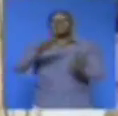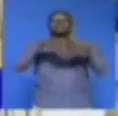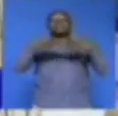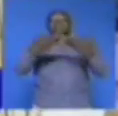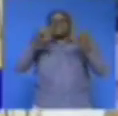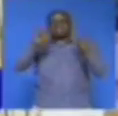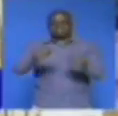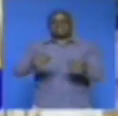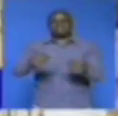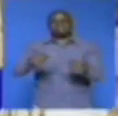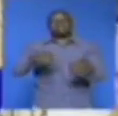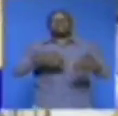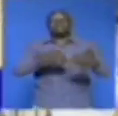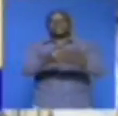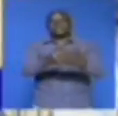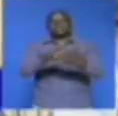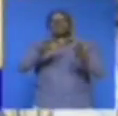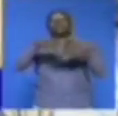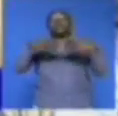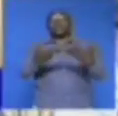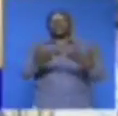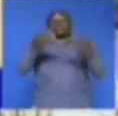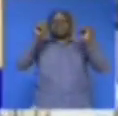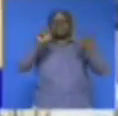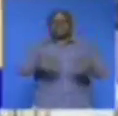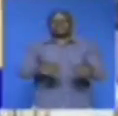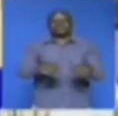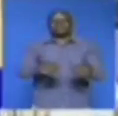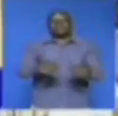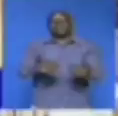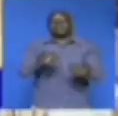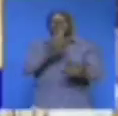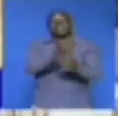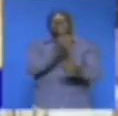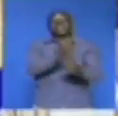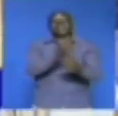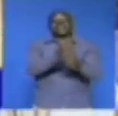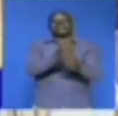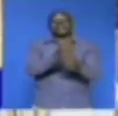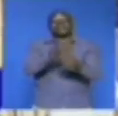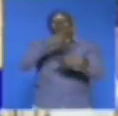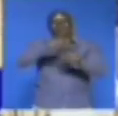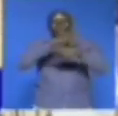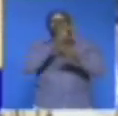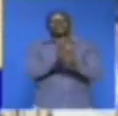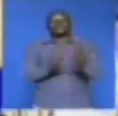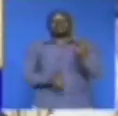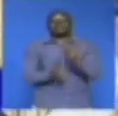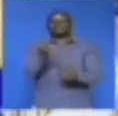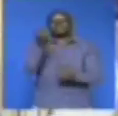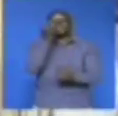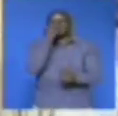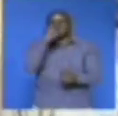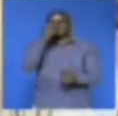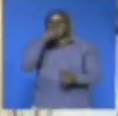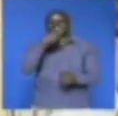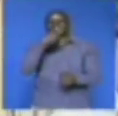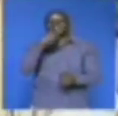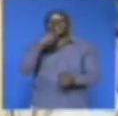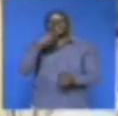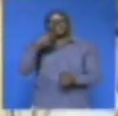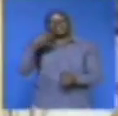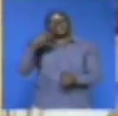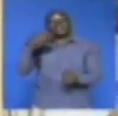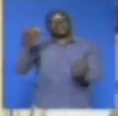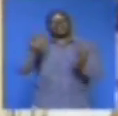saignée et comment on peut travailler à produire plus de qualité, n'est-ce pas? Et avec les